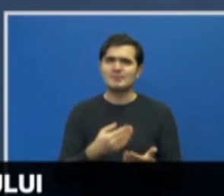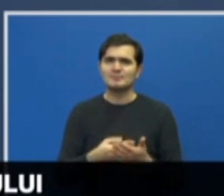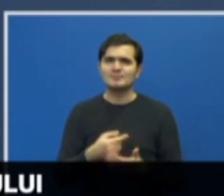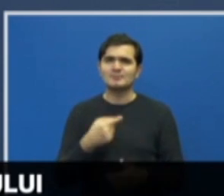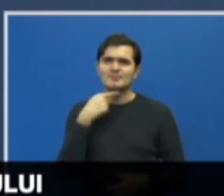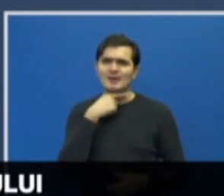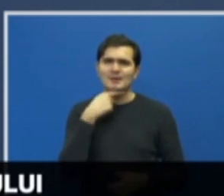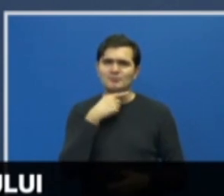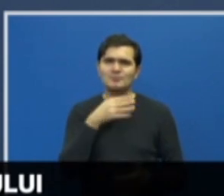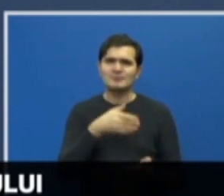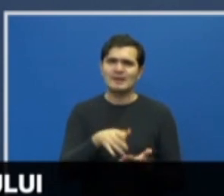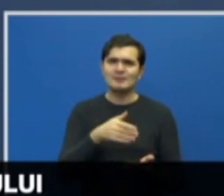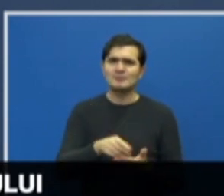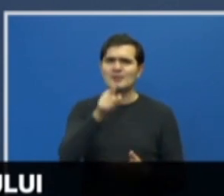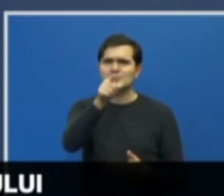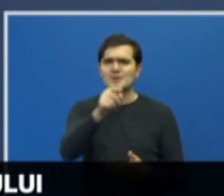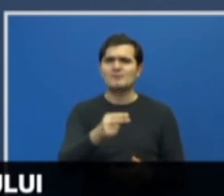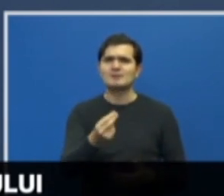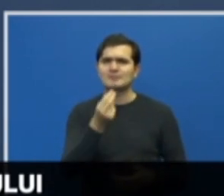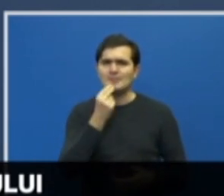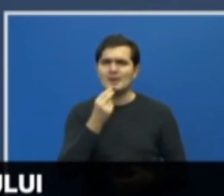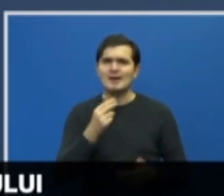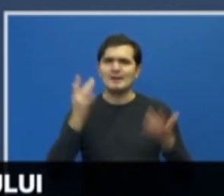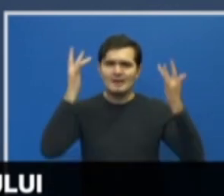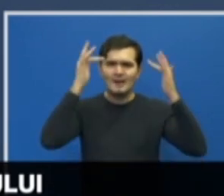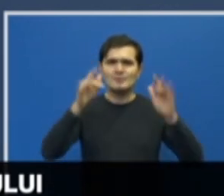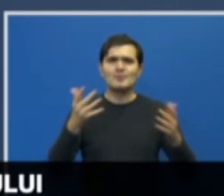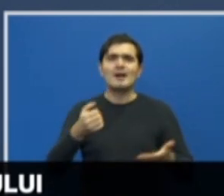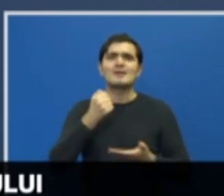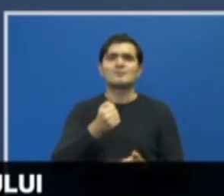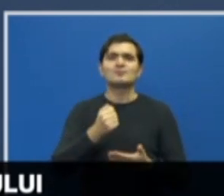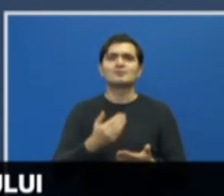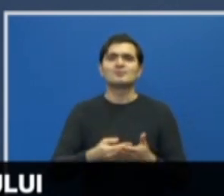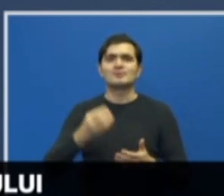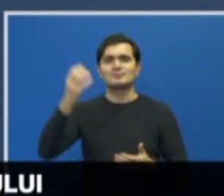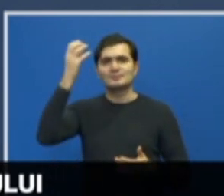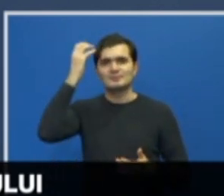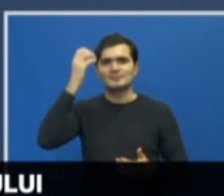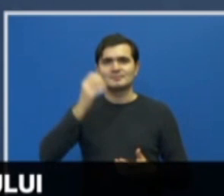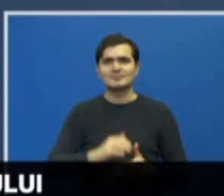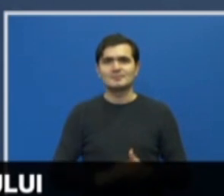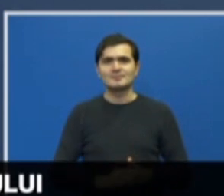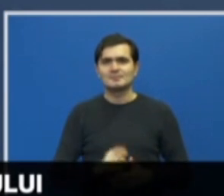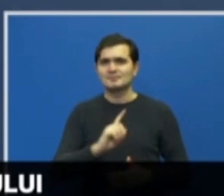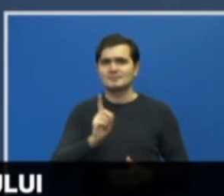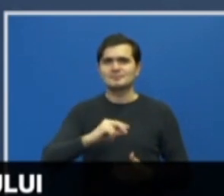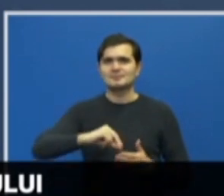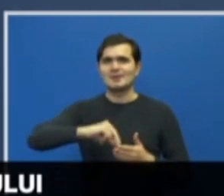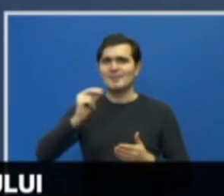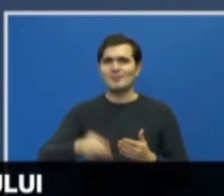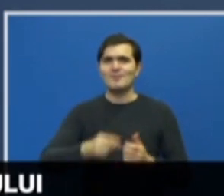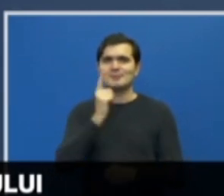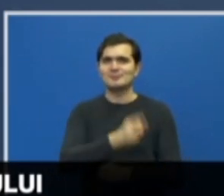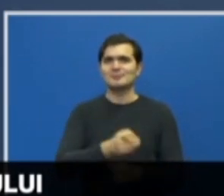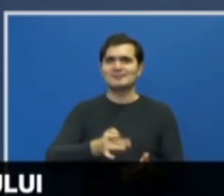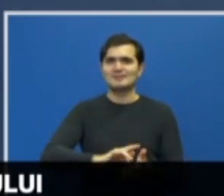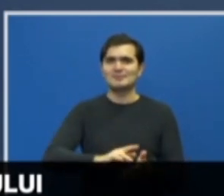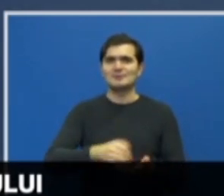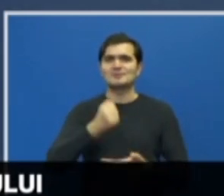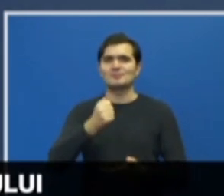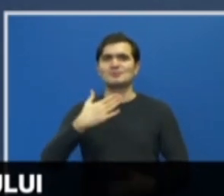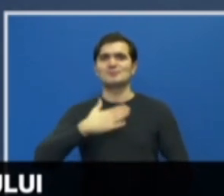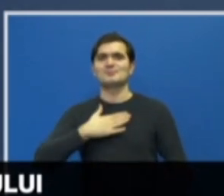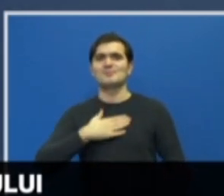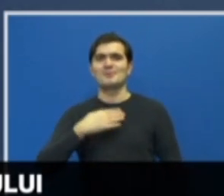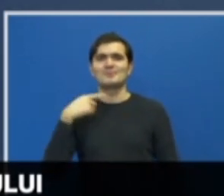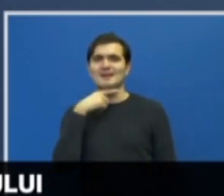pentru cheltuielile pe alimente, cadouri? Nu s-a aprobat în ordonanța de urgență de astăzi bugetul meu de Crăciun. Bugetul